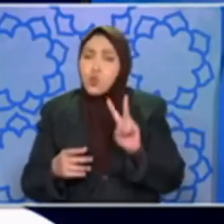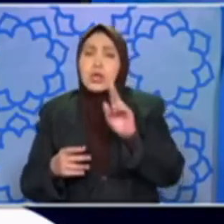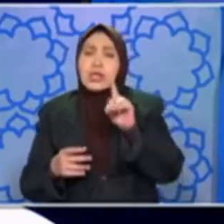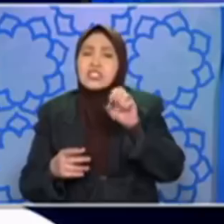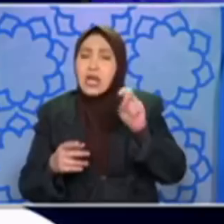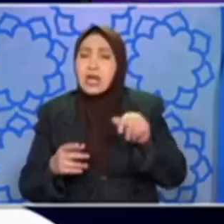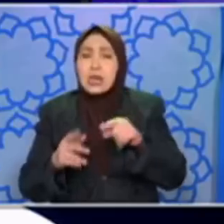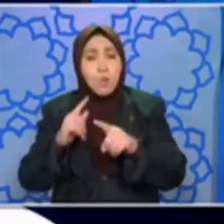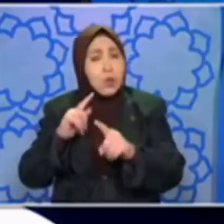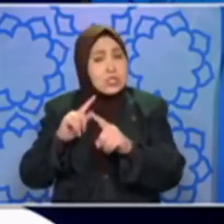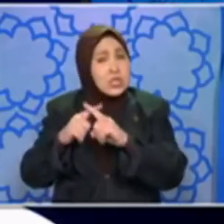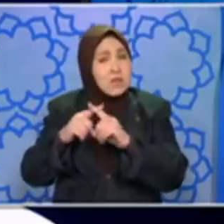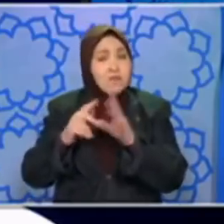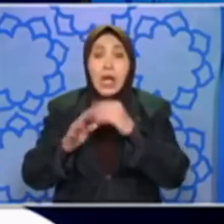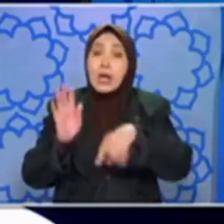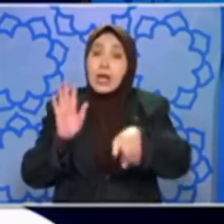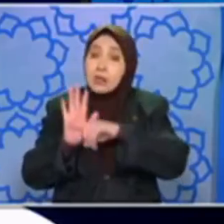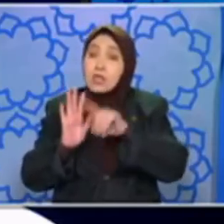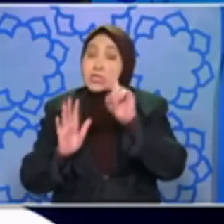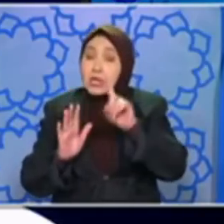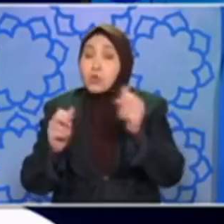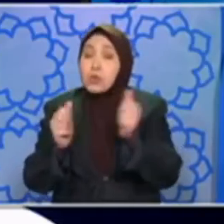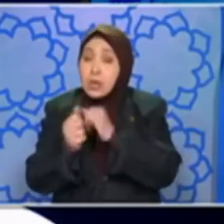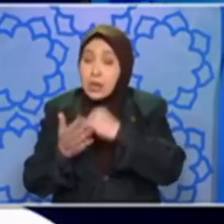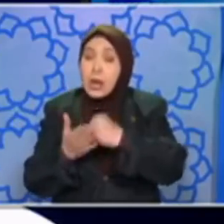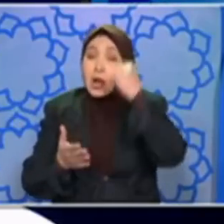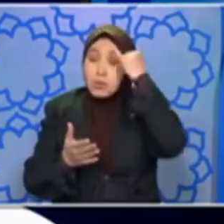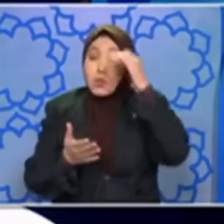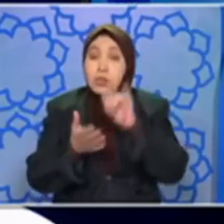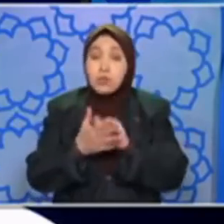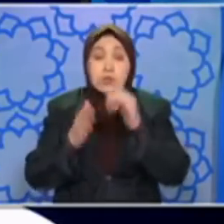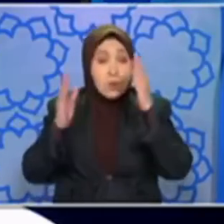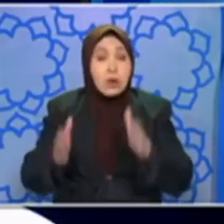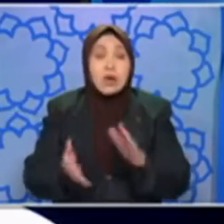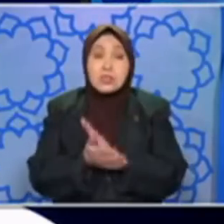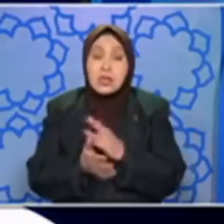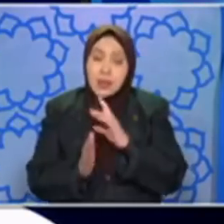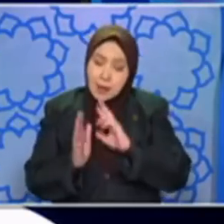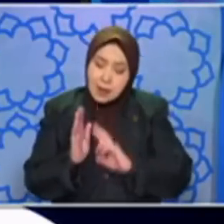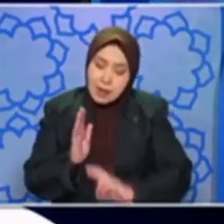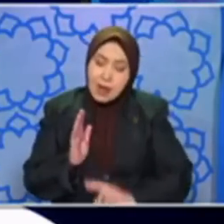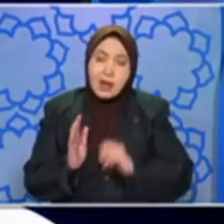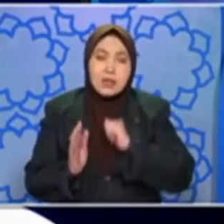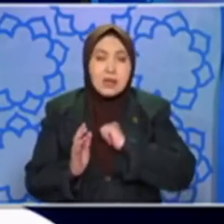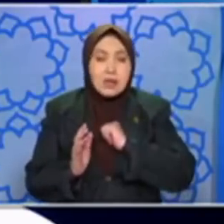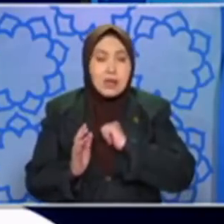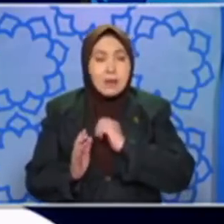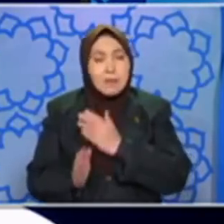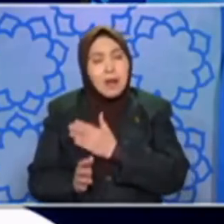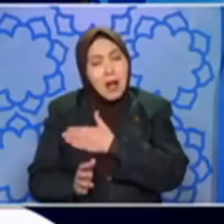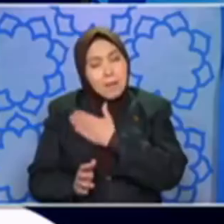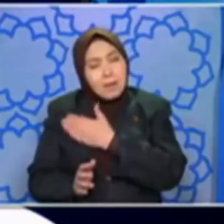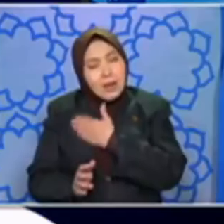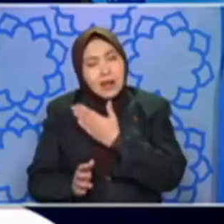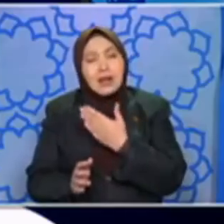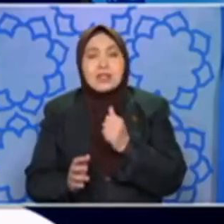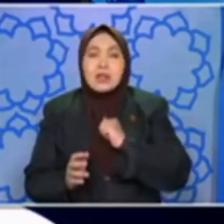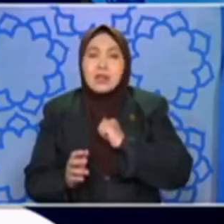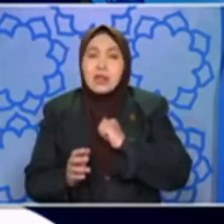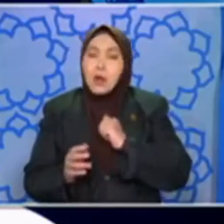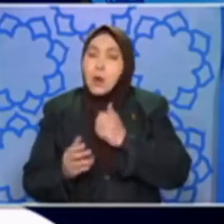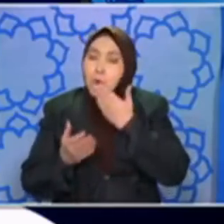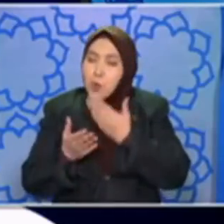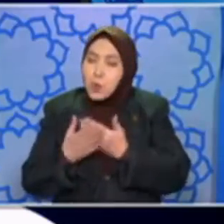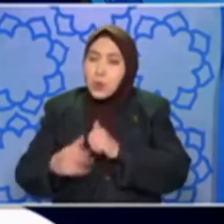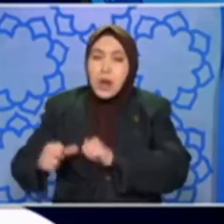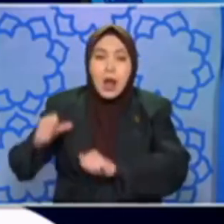negatif. Satu, dengan ilmu seseorang menjadi rendah diri, ya, menghambakan diri, bagus akhlaknya.